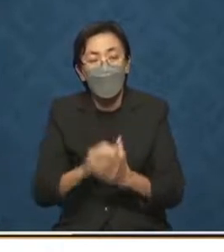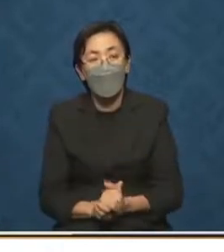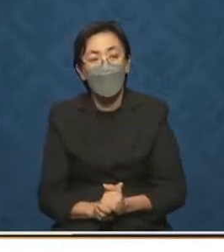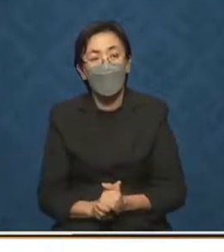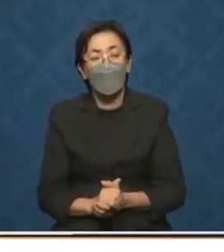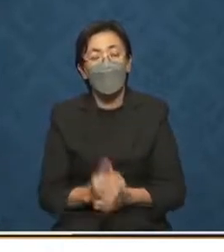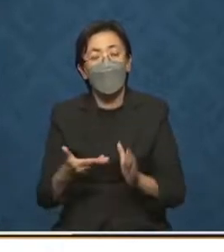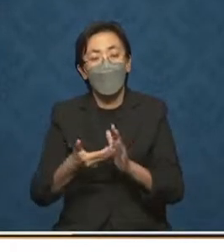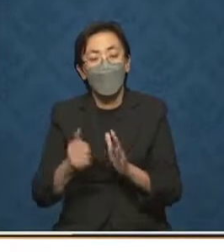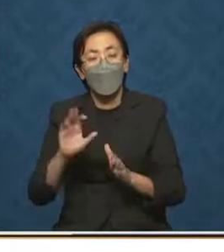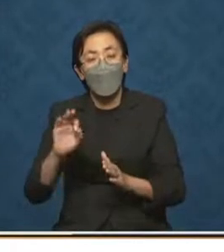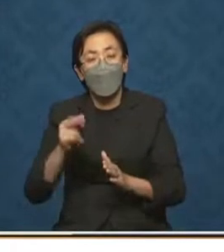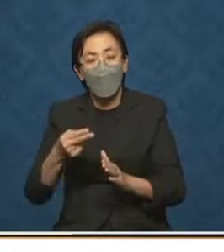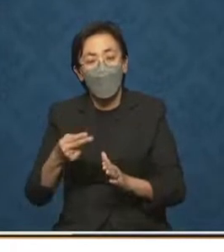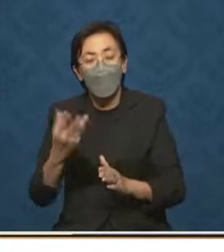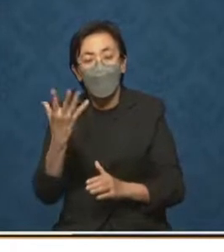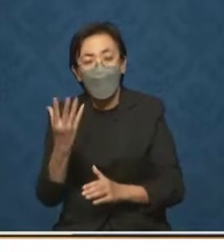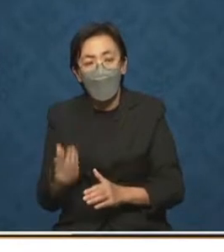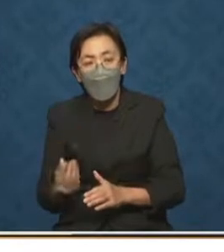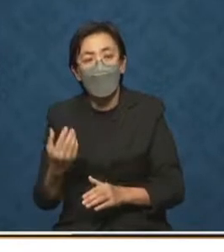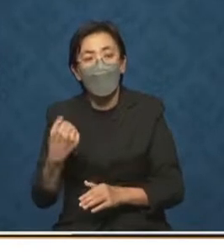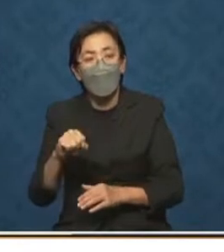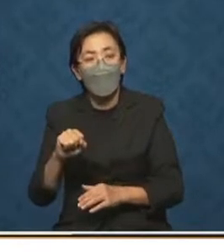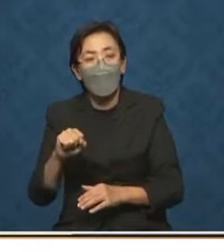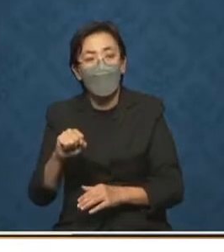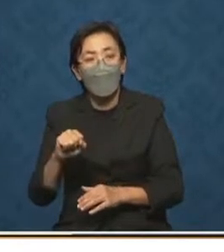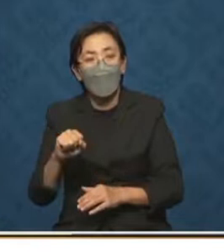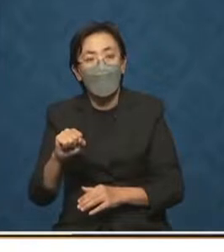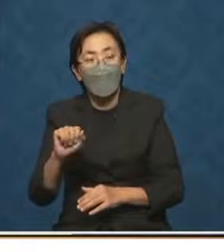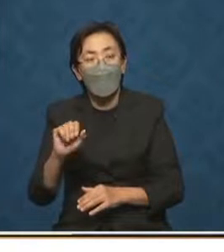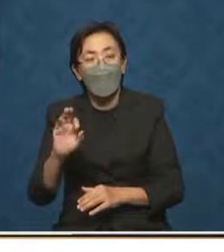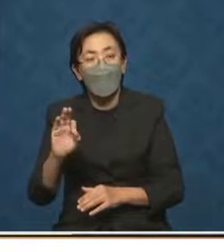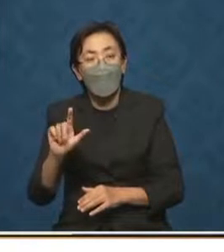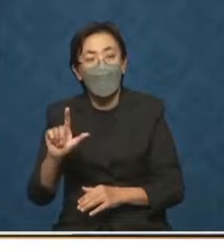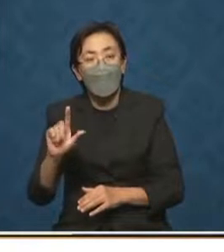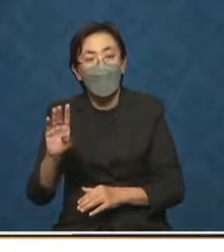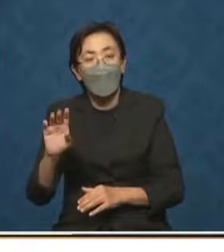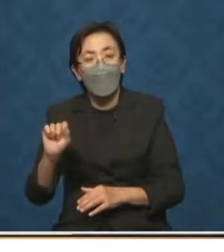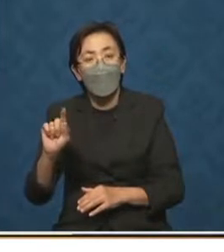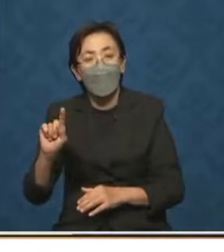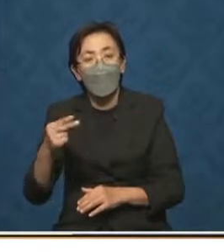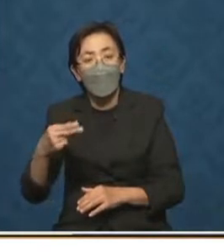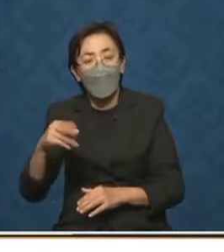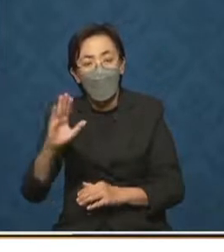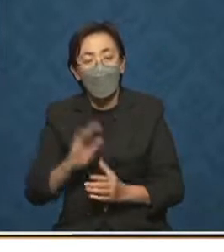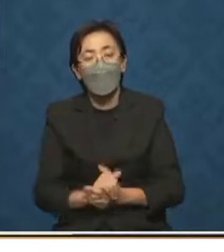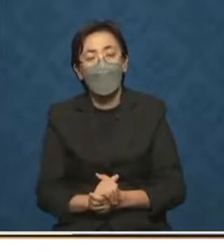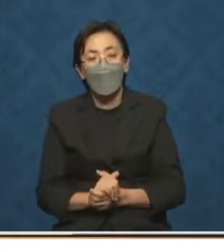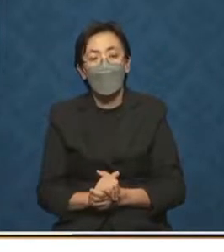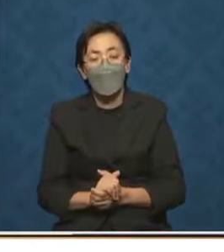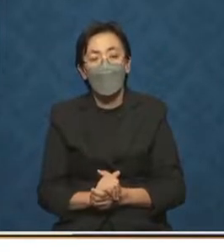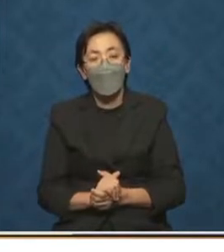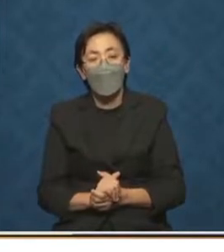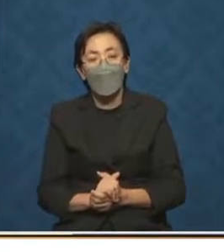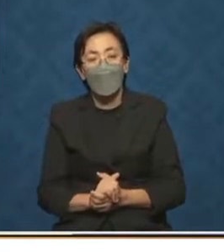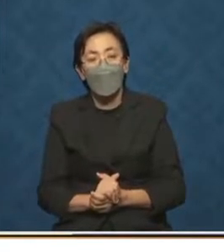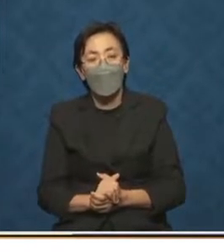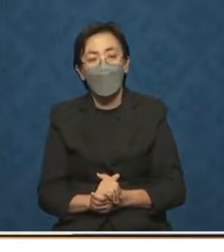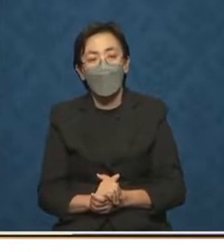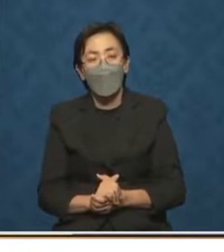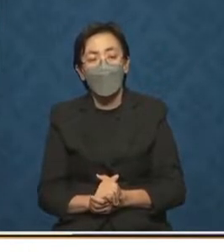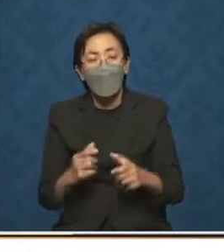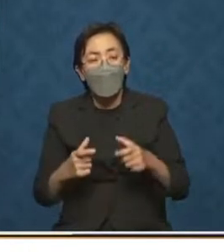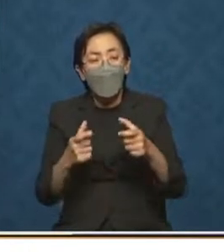90 หมื่นเหลืออยู่ 14 ล้าน 4 แสน 1 หมื่นบาทแถมพิเศษดิ้น 2 ห้างเดียว